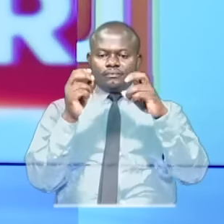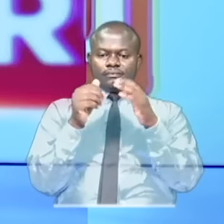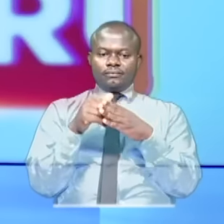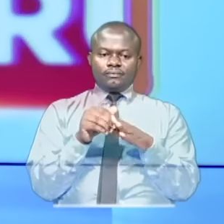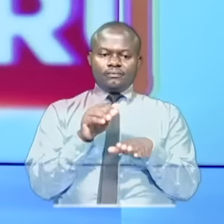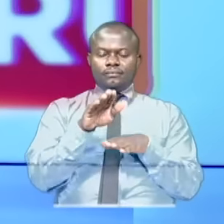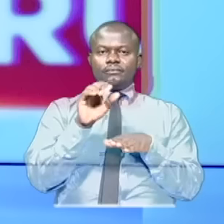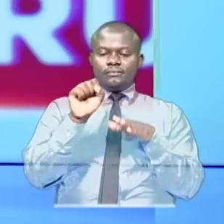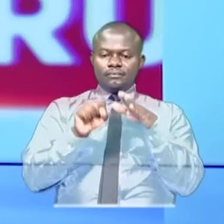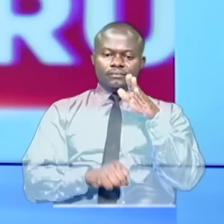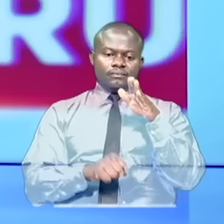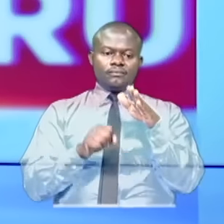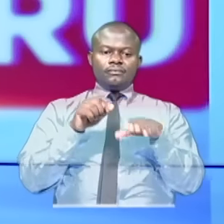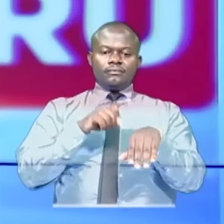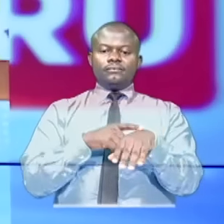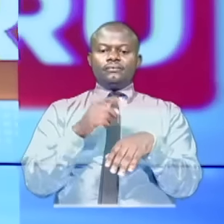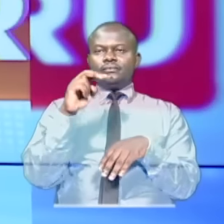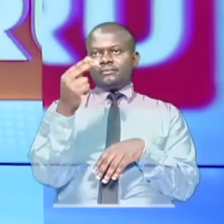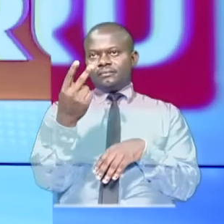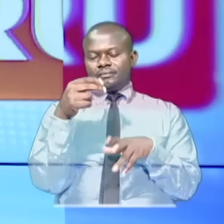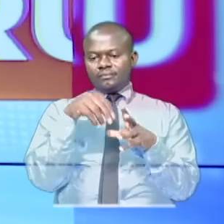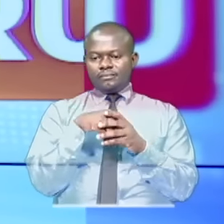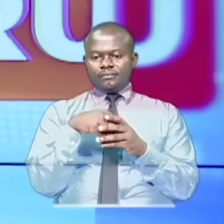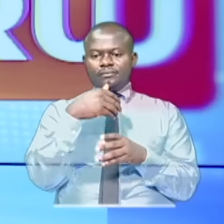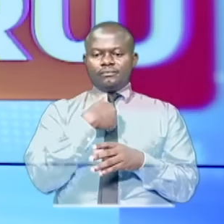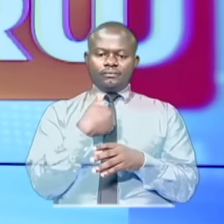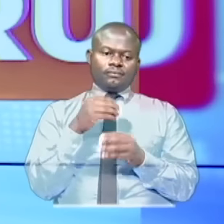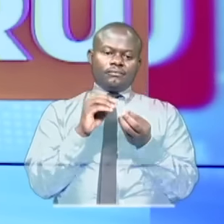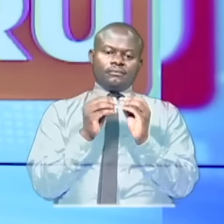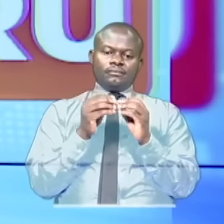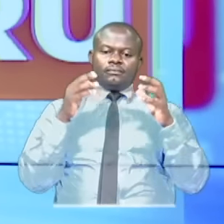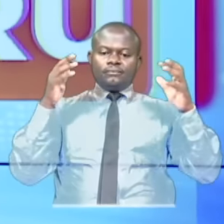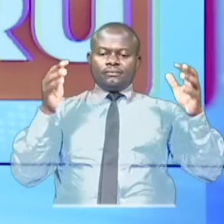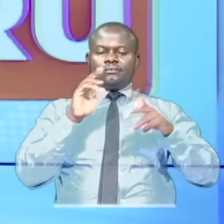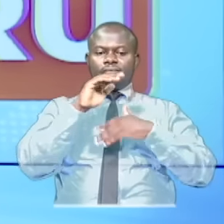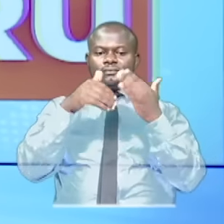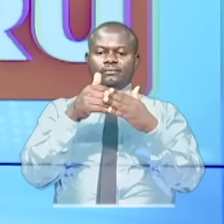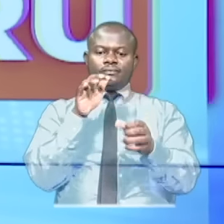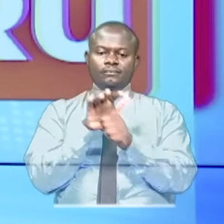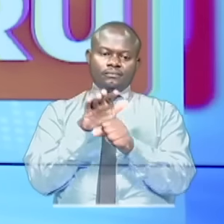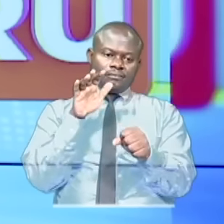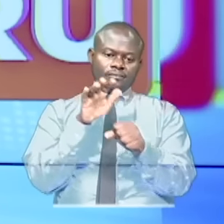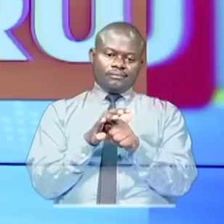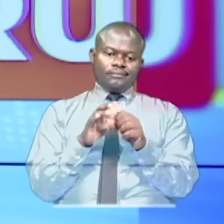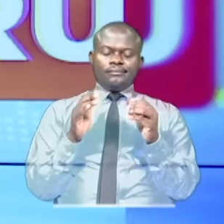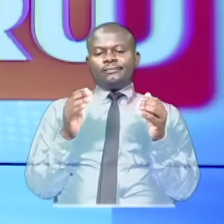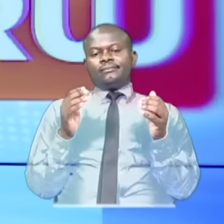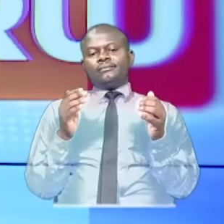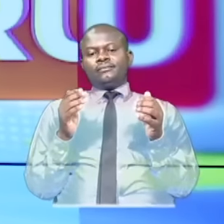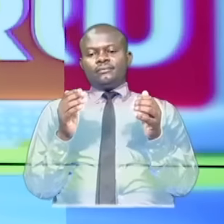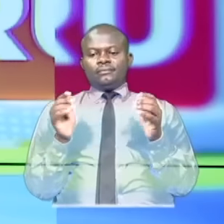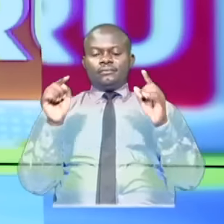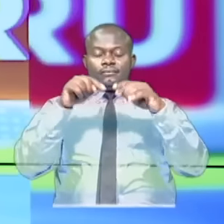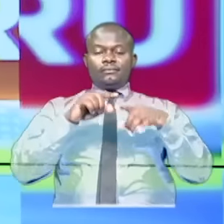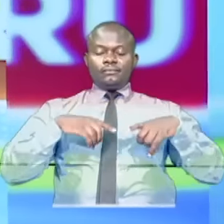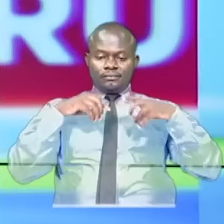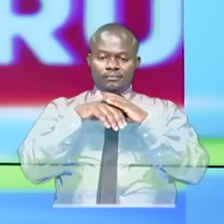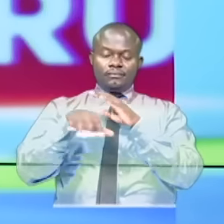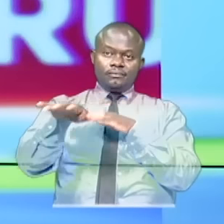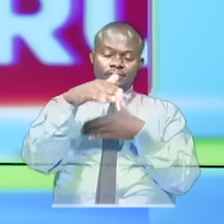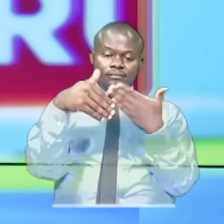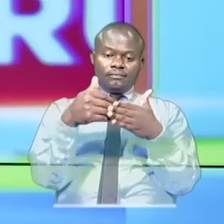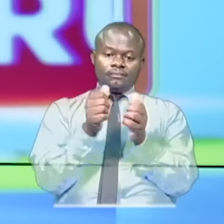intara y'Amajyepfo iri ku mwanya wa 2 mu kugira umare munini w'abaturage benshi bagabaza gutura muri intara,